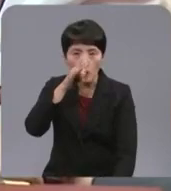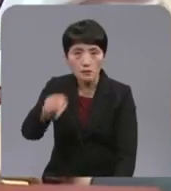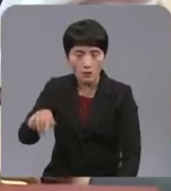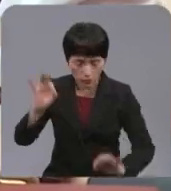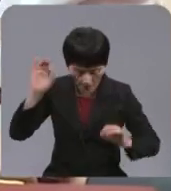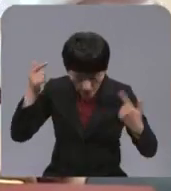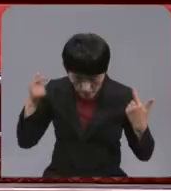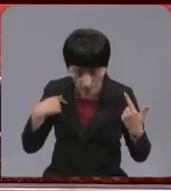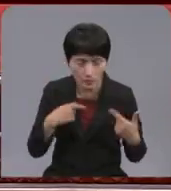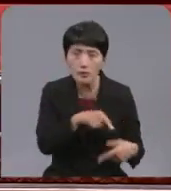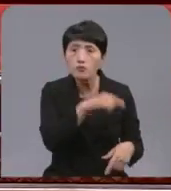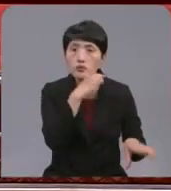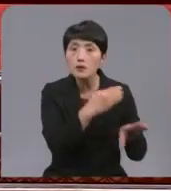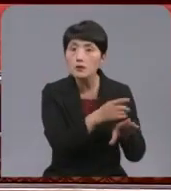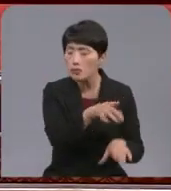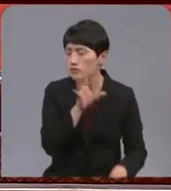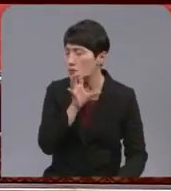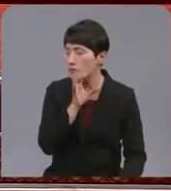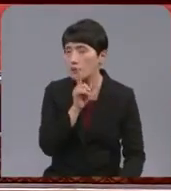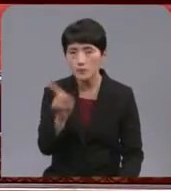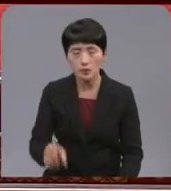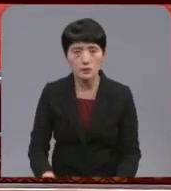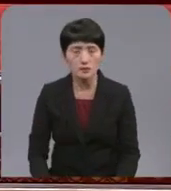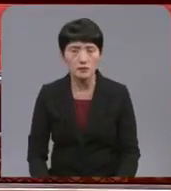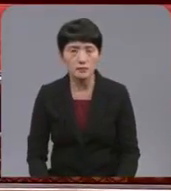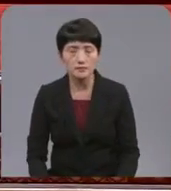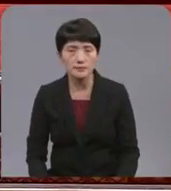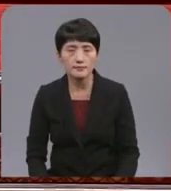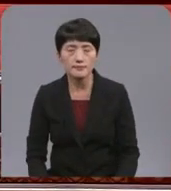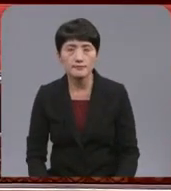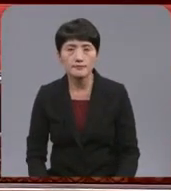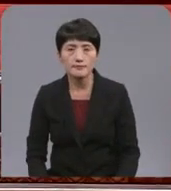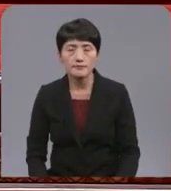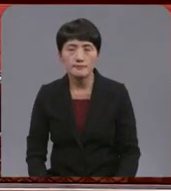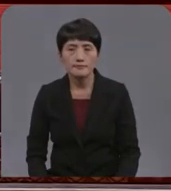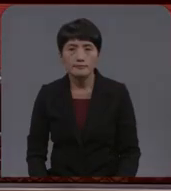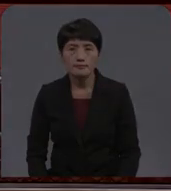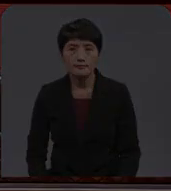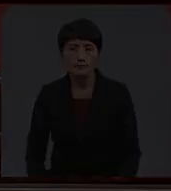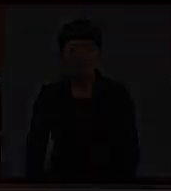сдерживанию совместных военно-воздушных сил Республики Корея и США